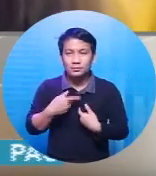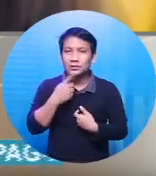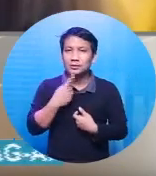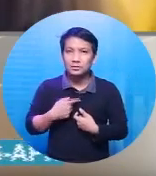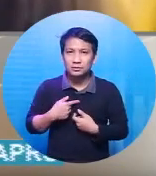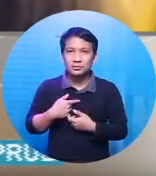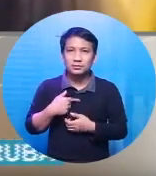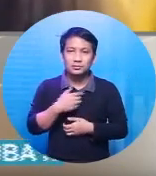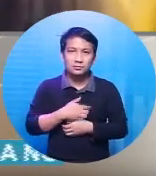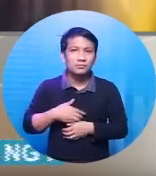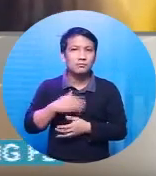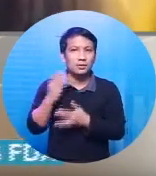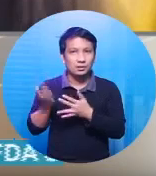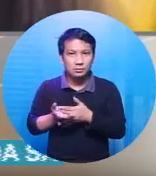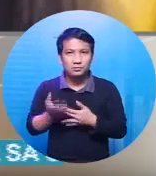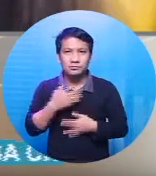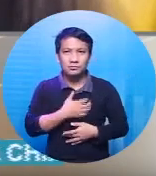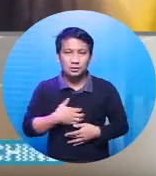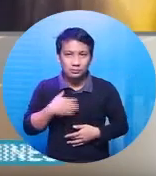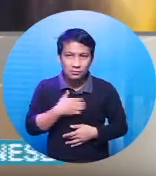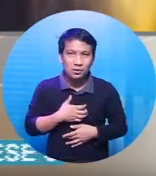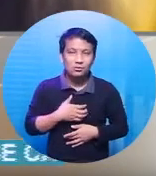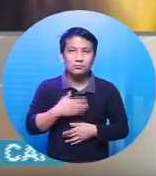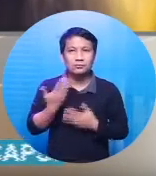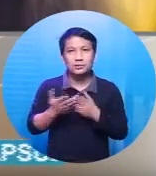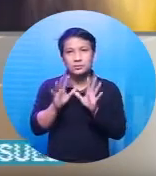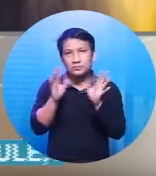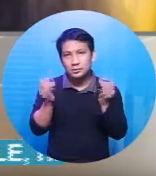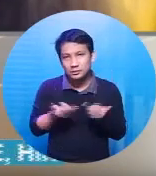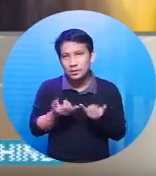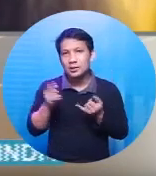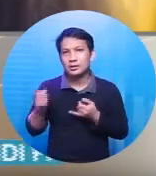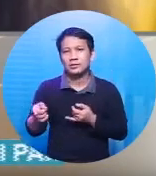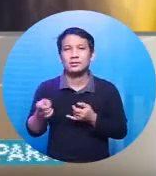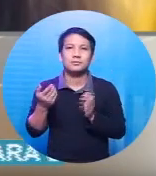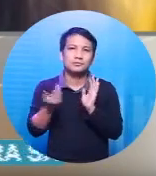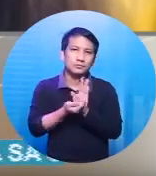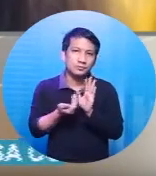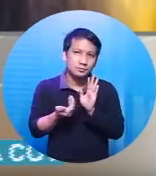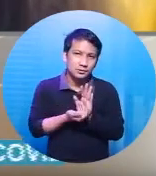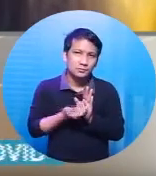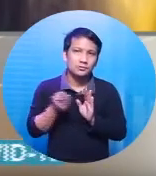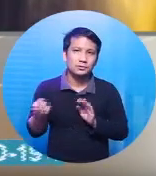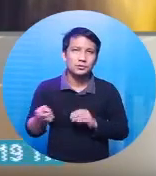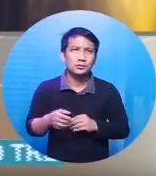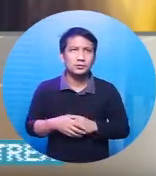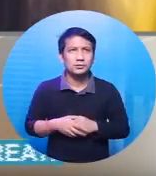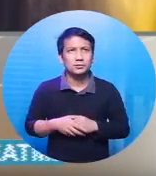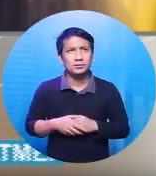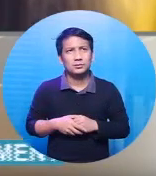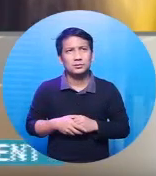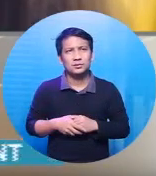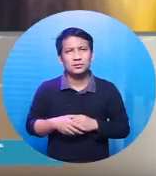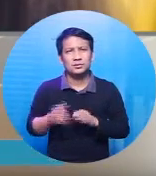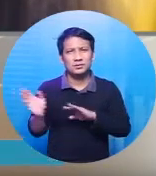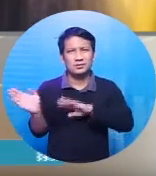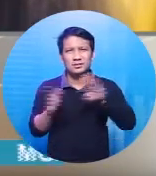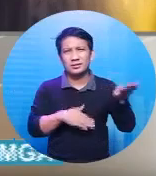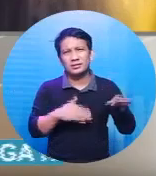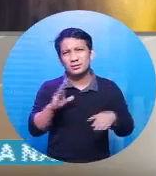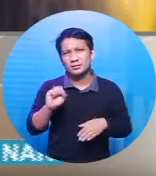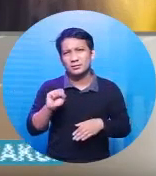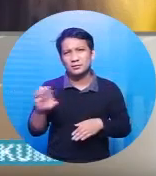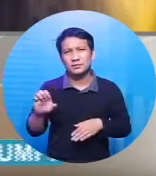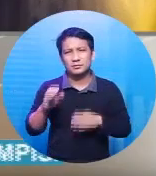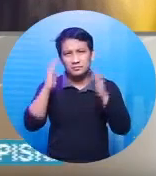mga kaso sa barangay at sa police station. Okay. And meron ako mga pruweba ng mga yan. Kaya ako sa ma'am, ma'am, sabi. Huwag na natin isama yung mga kaso sa